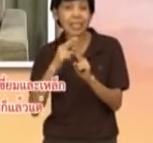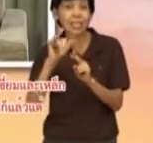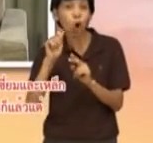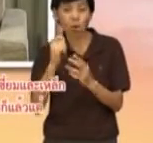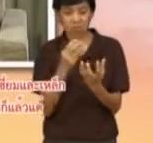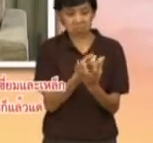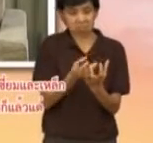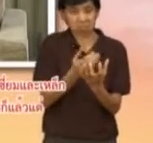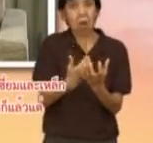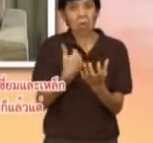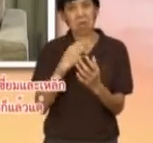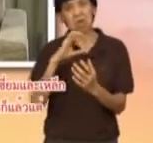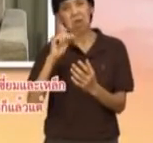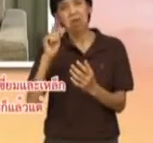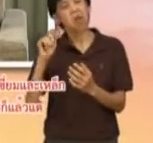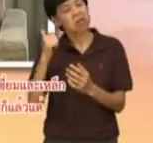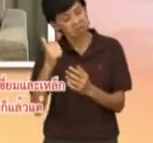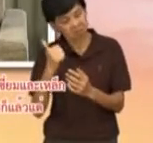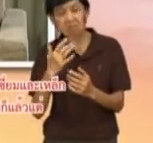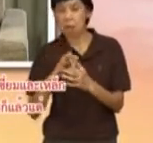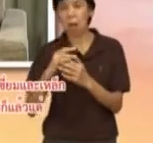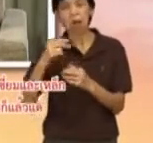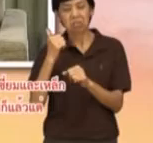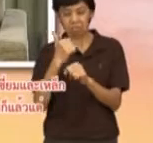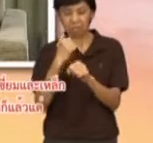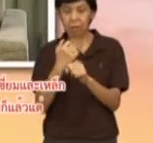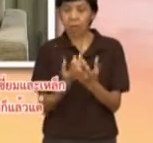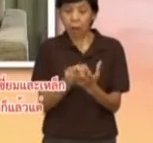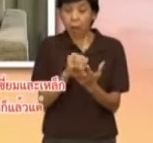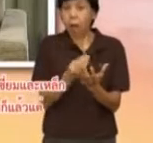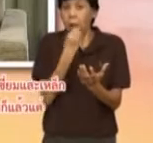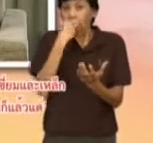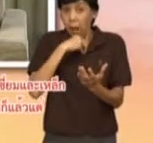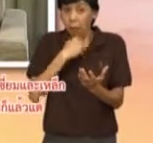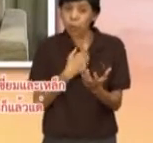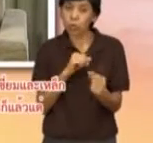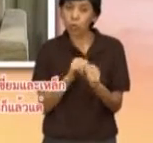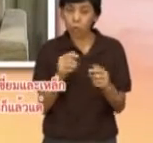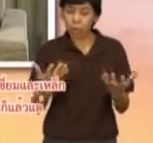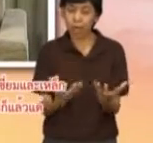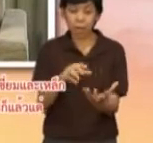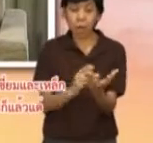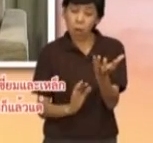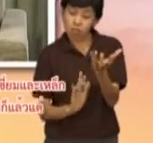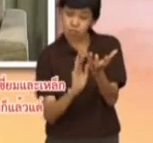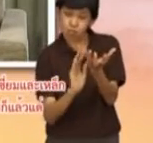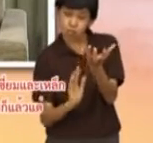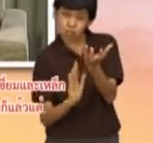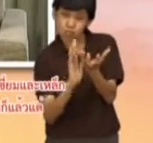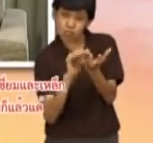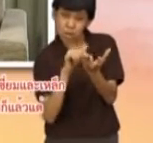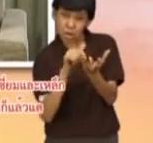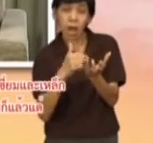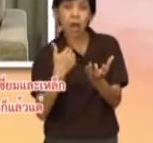แร่ธาตุแคลเซียมและเหล็กด้วยค่ะในการนึ่งนะคะหรือทำสุกเนี่ยเราจะใช้